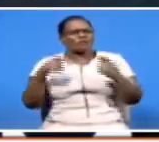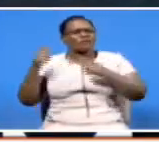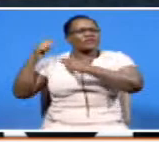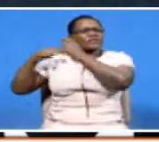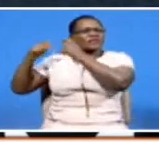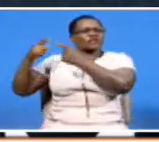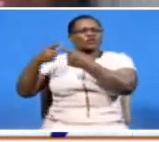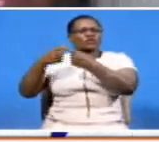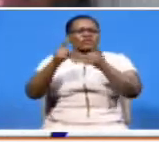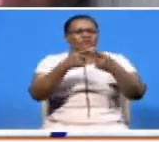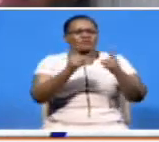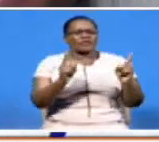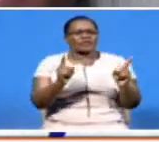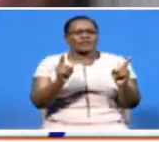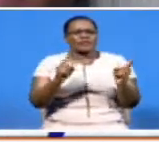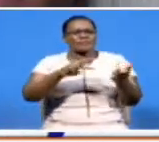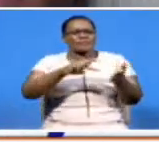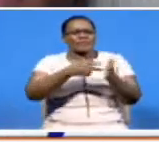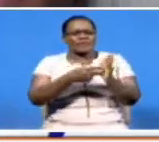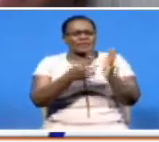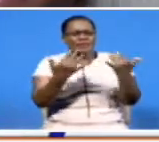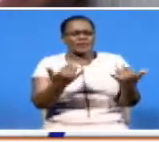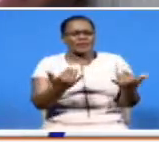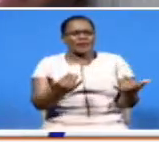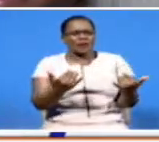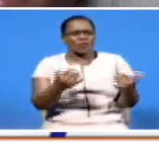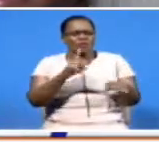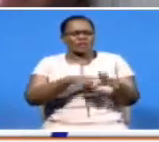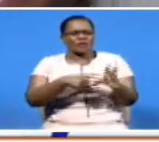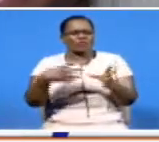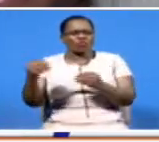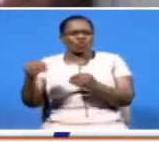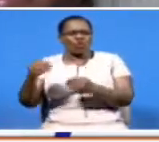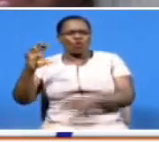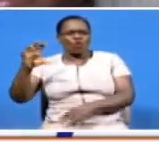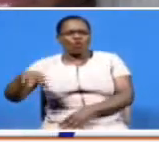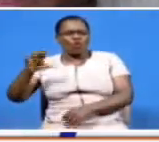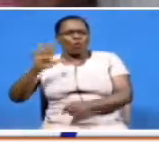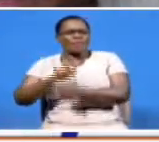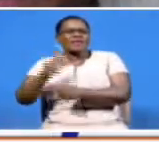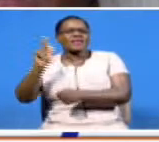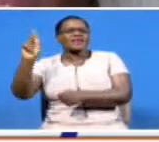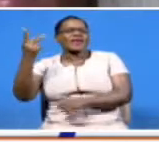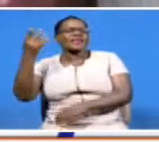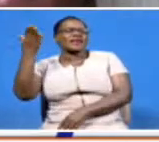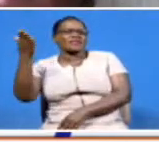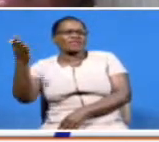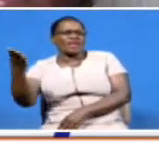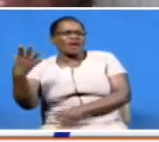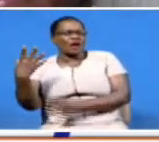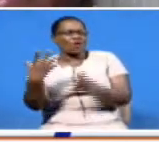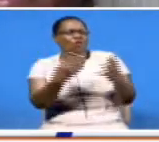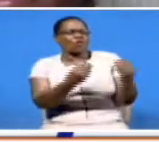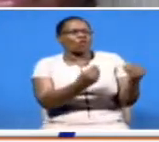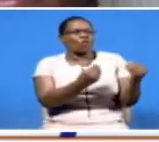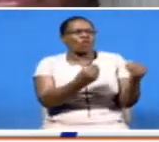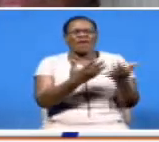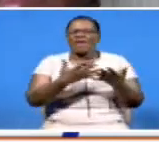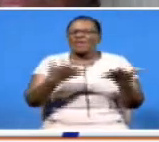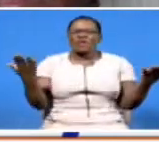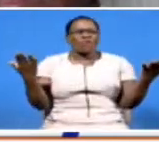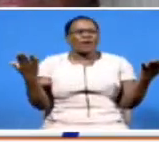utamaduni tofauti. Inamaanisha saa hizi unapoenda Kishasa utakuta Wakenya wengi. Unapoenda nchi